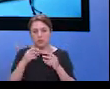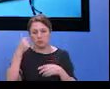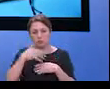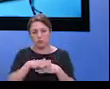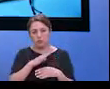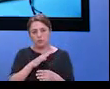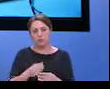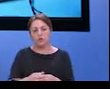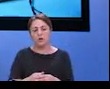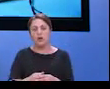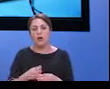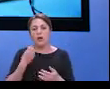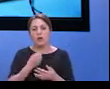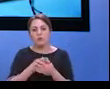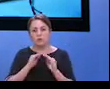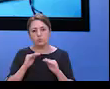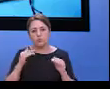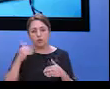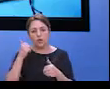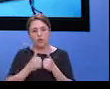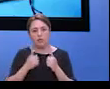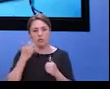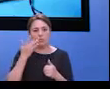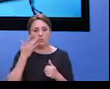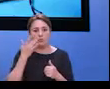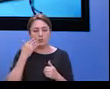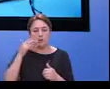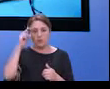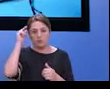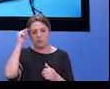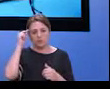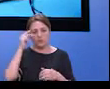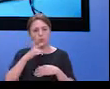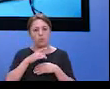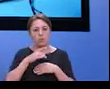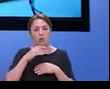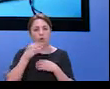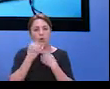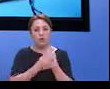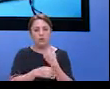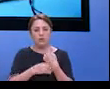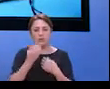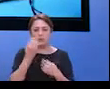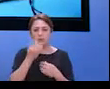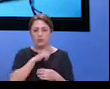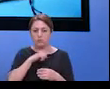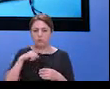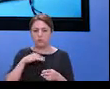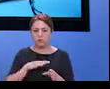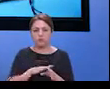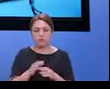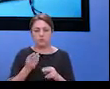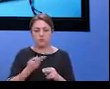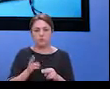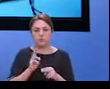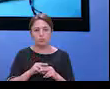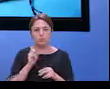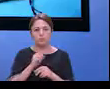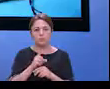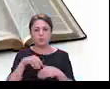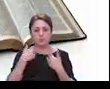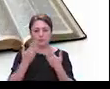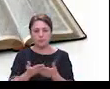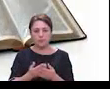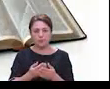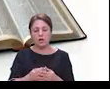oldingiz. Aziz o'quvchilar, har doimgidek darsimizning yakunida sizlarga mustaqil bajarish uchun topshiriq